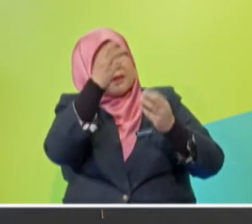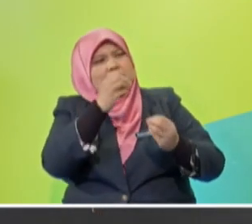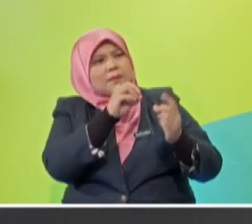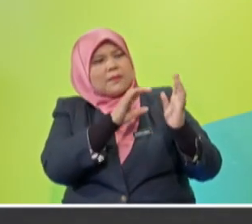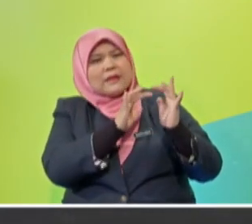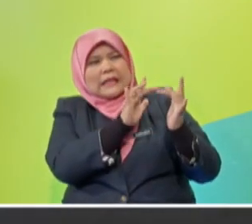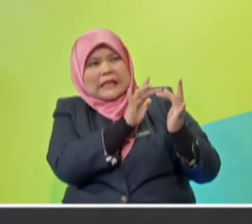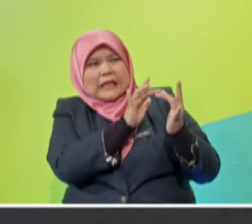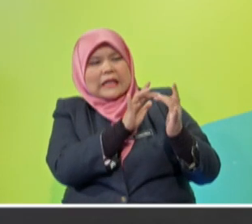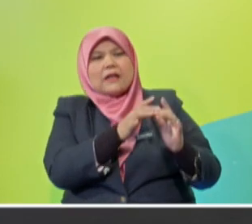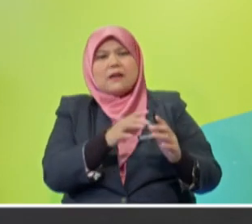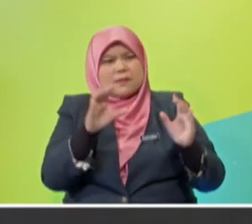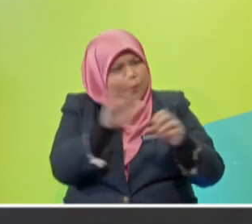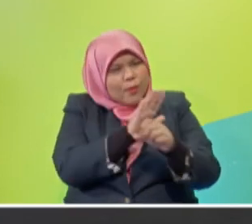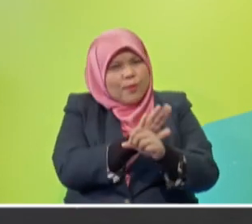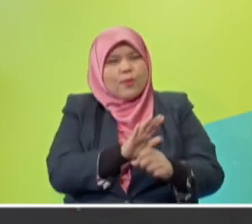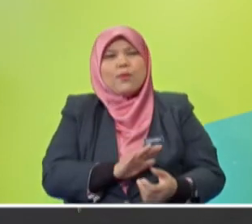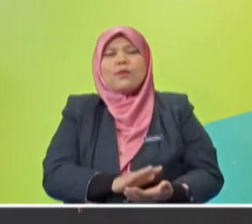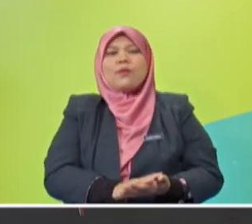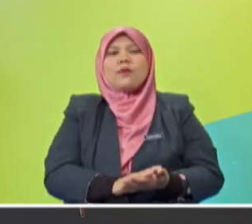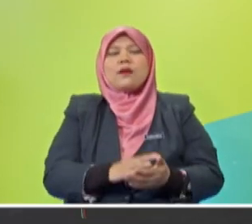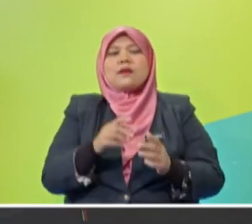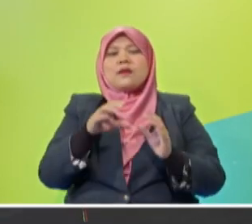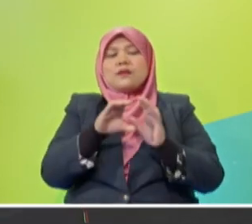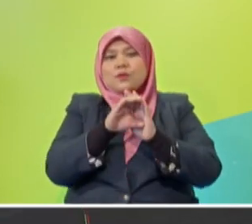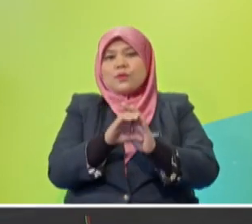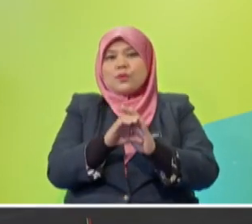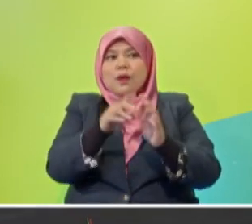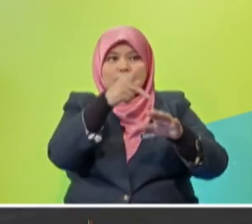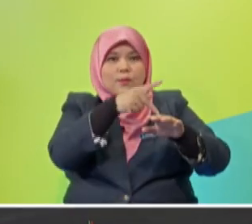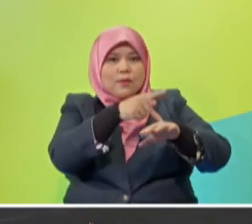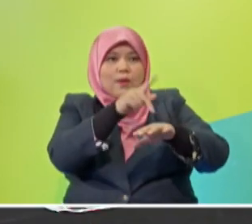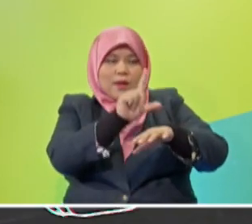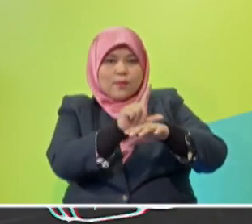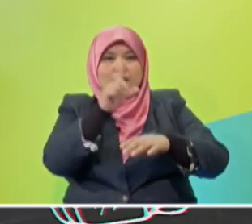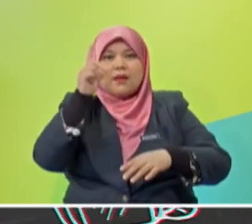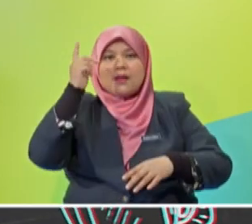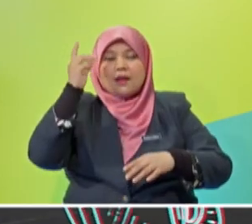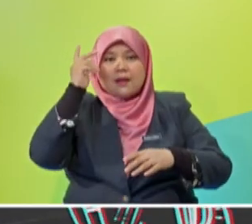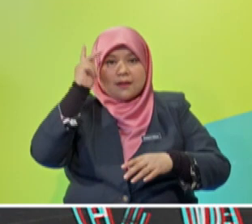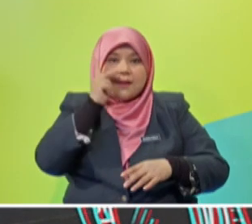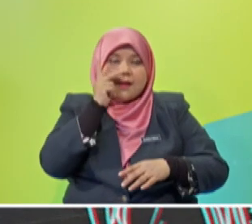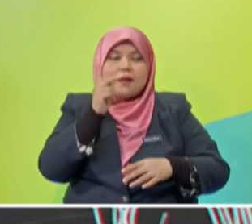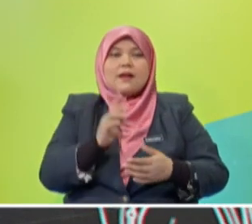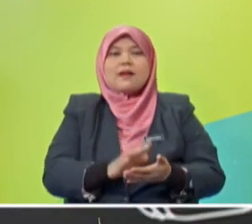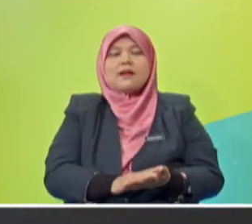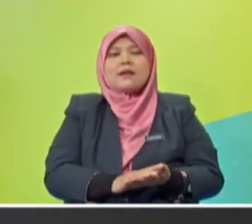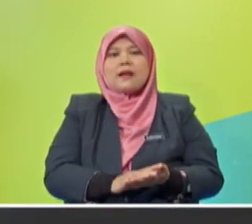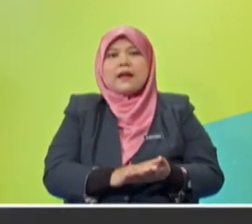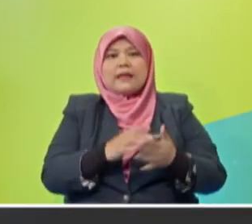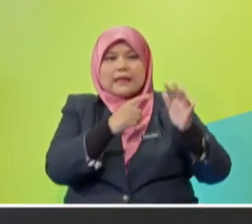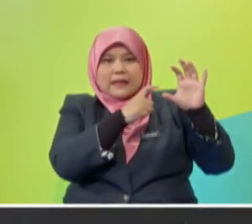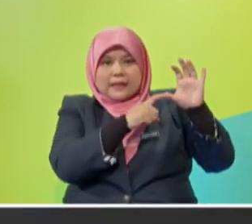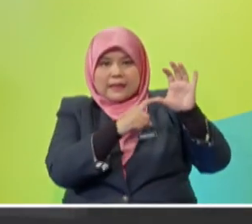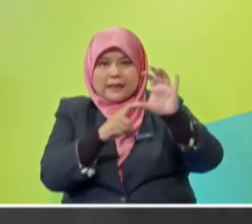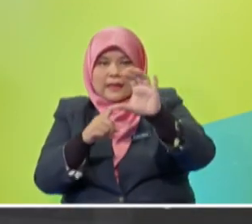hotel. Kalau tak penuh, okey. Contohnya macam Pulau Langkawi Kedah. Itu gambar dia, okey. Dekat kereta kabel.